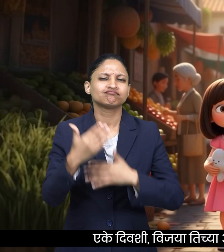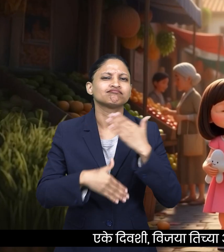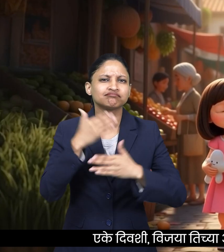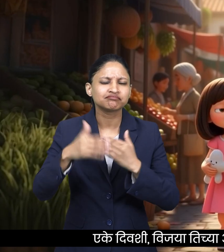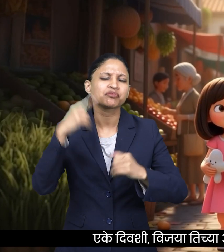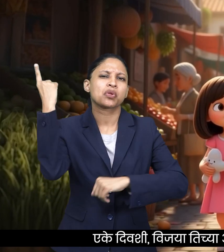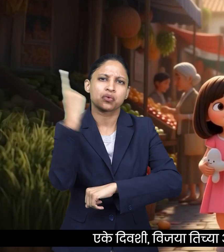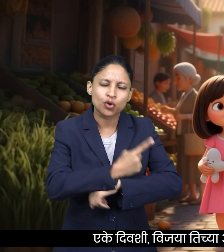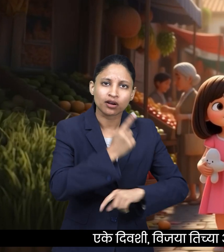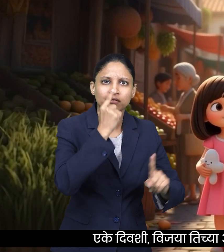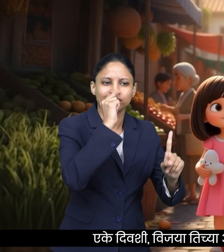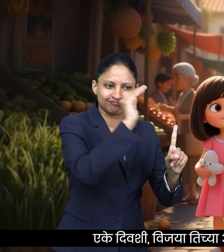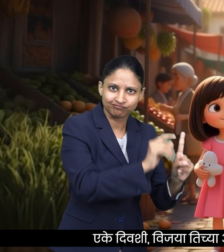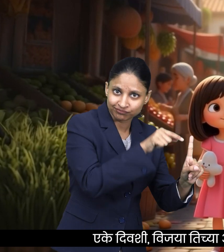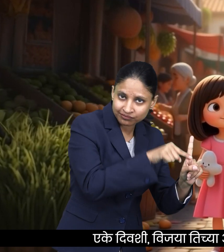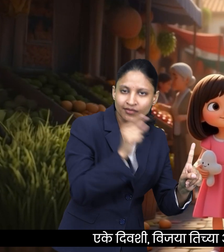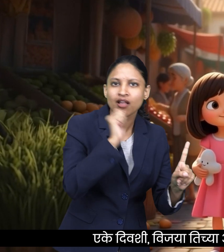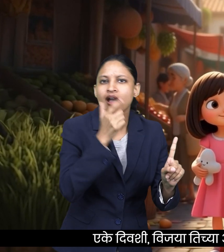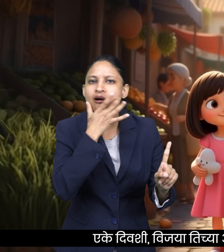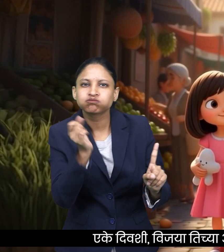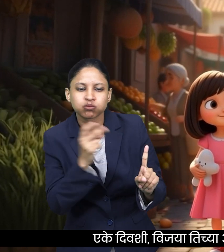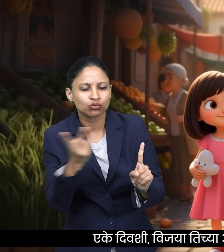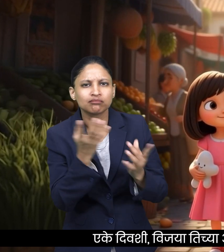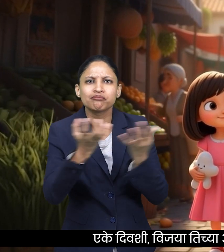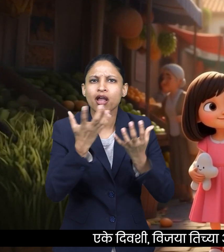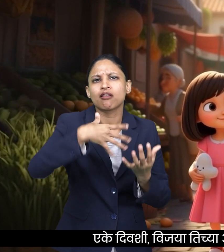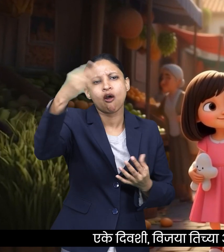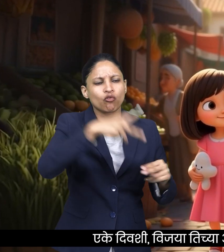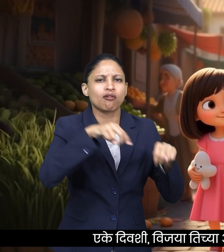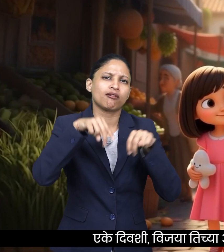एके दिवशी विजया तिच्या आजोबांसोबत बाजारात चालली होती.